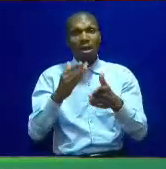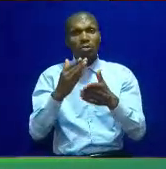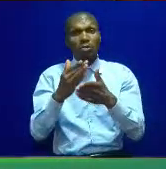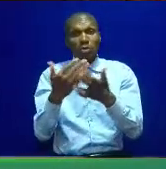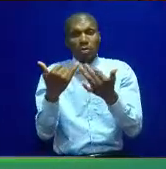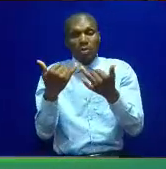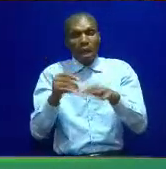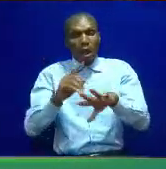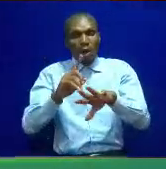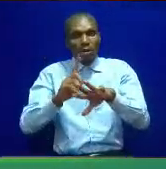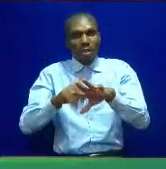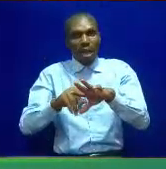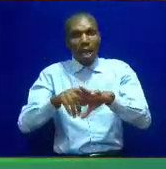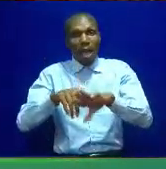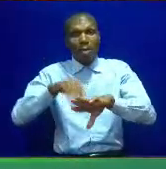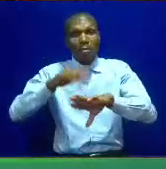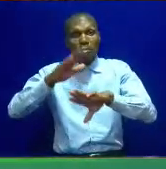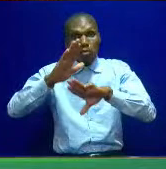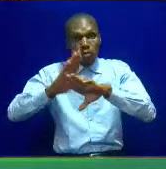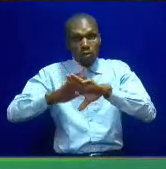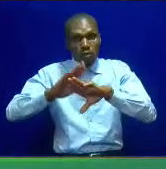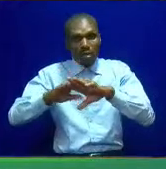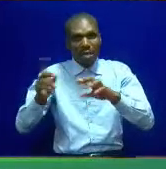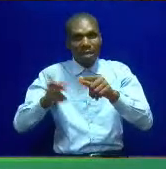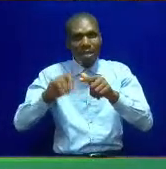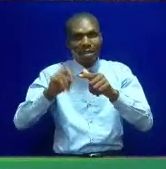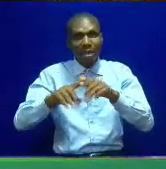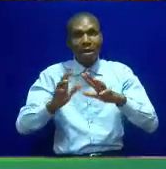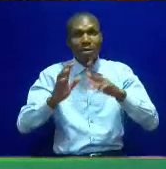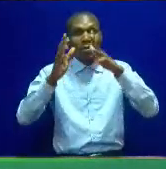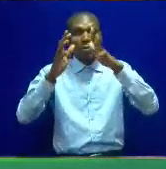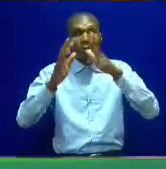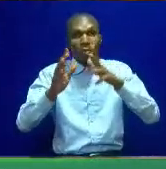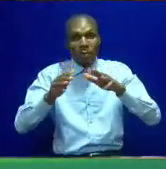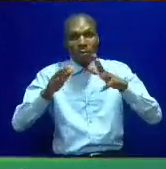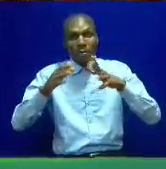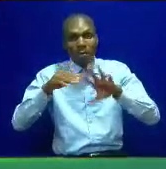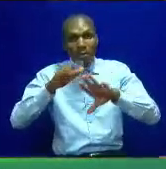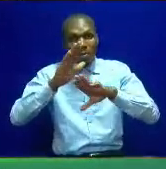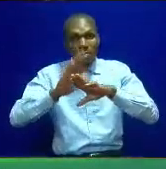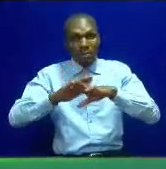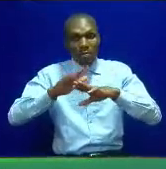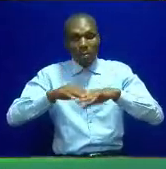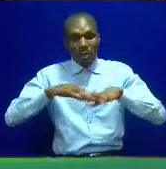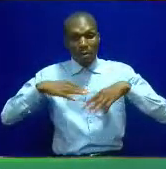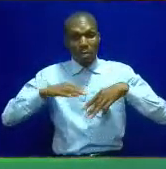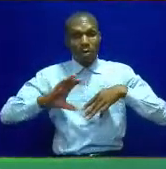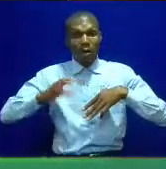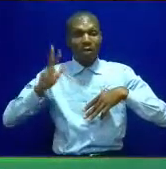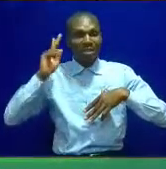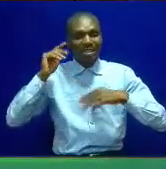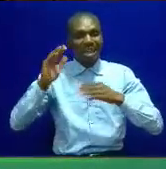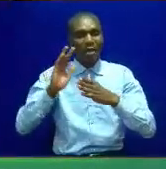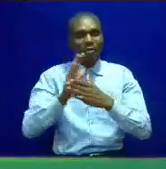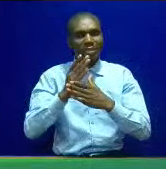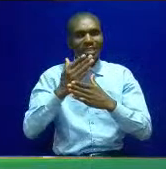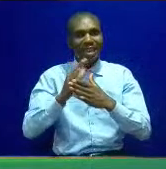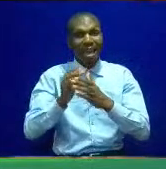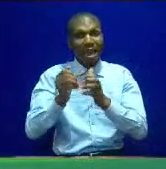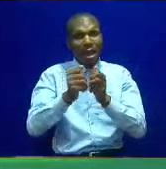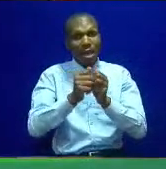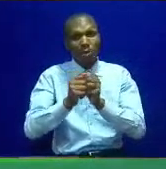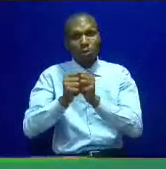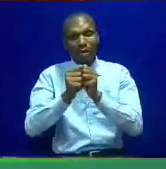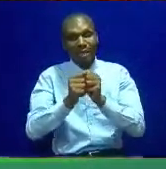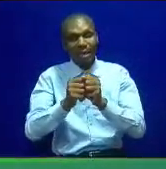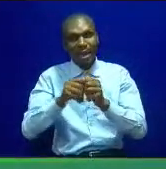ebunabonejina chingagi chingiya kabisa omorogo bomuya turoje abamenyi ase kaunti ya Kisii barure ebirengereri biabo basangire ebirengereri